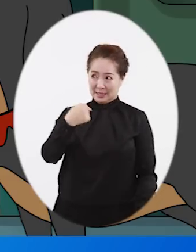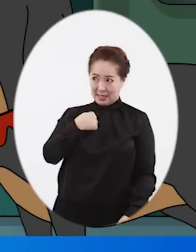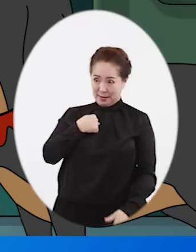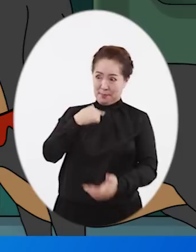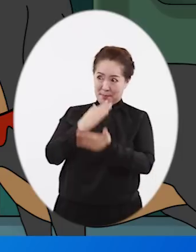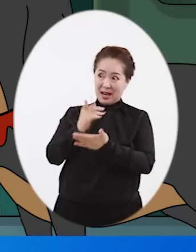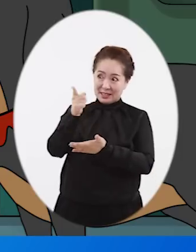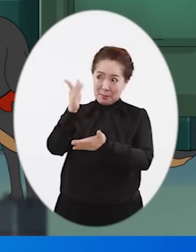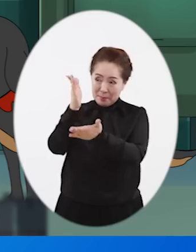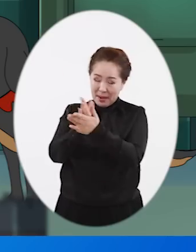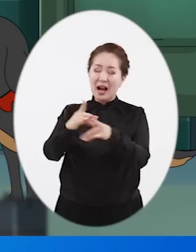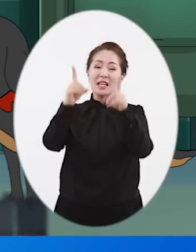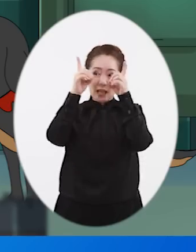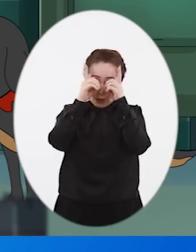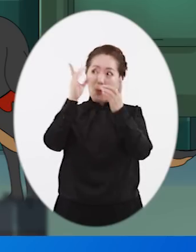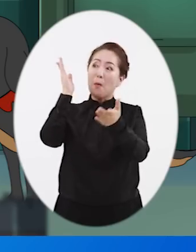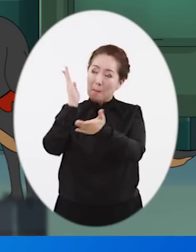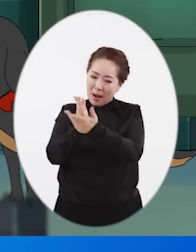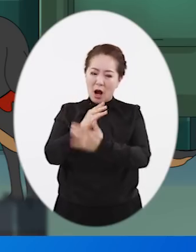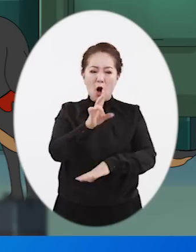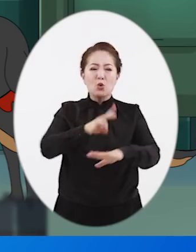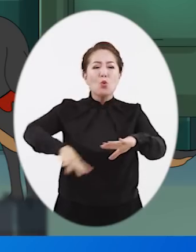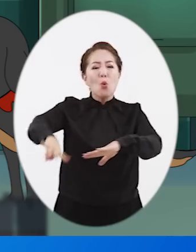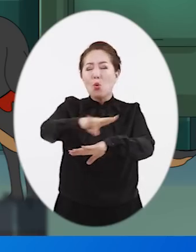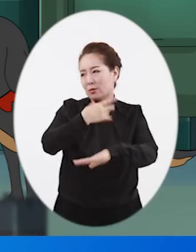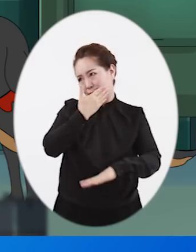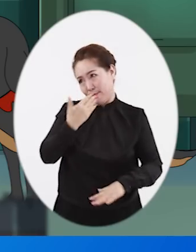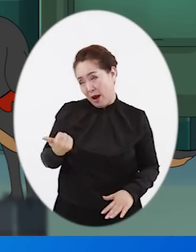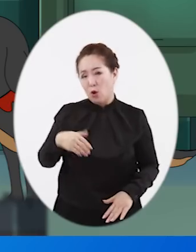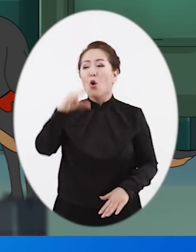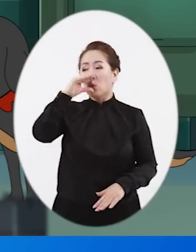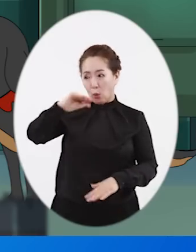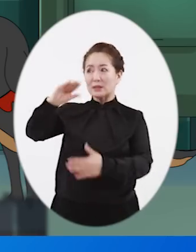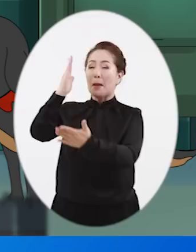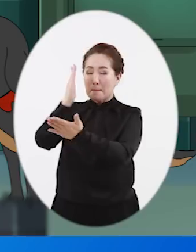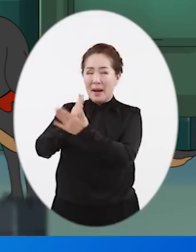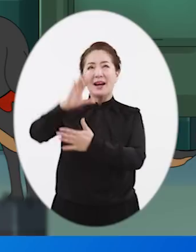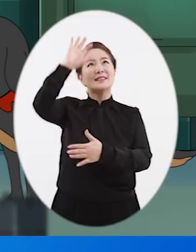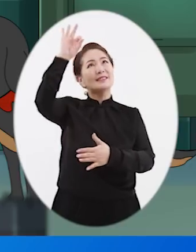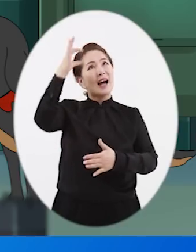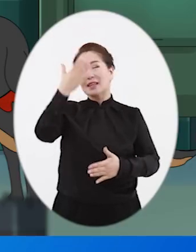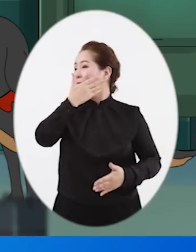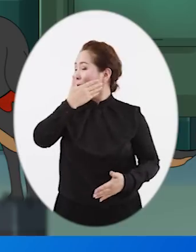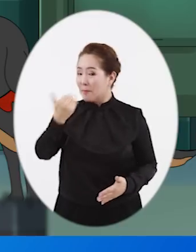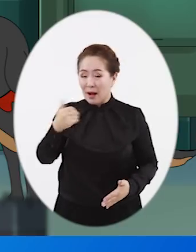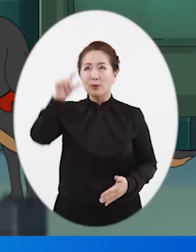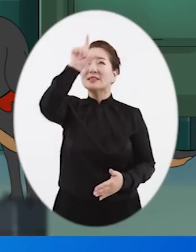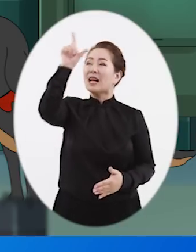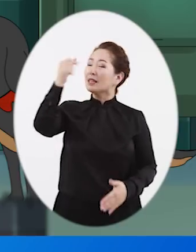хоёр таах нь уу яах нь уу? Чамд би, надад би. Шар шувуунд би, нуурд